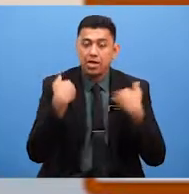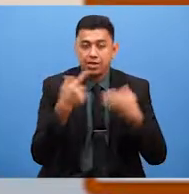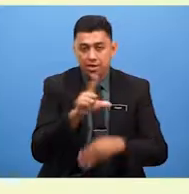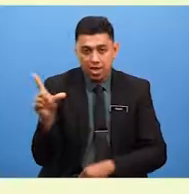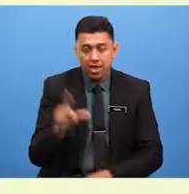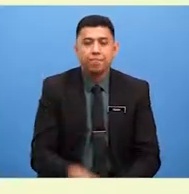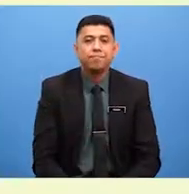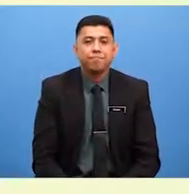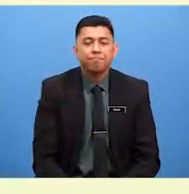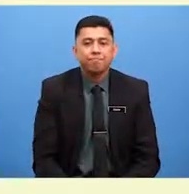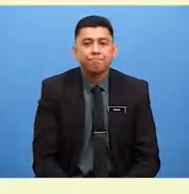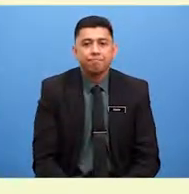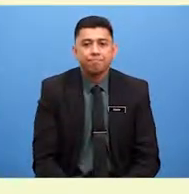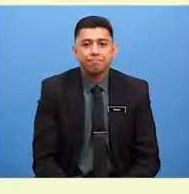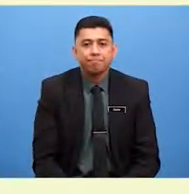adalah...